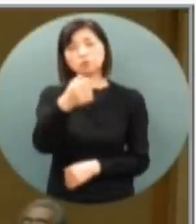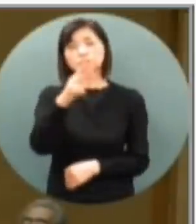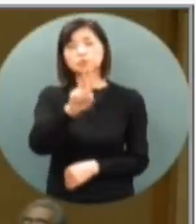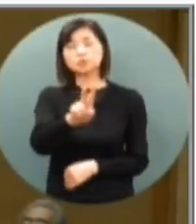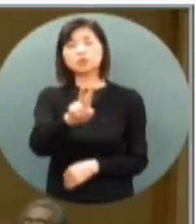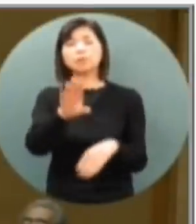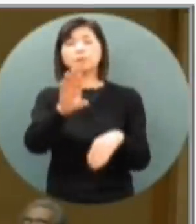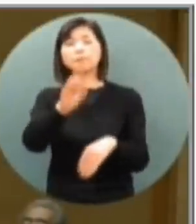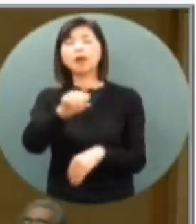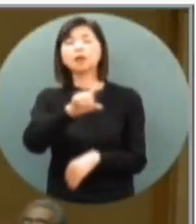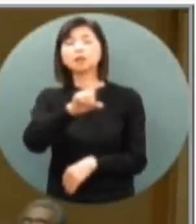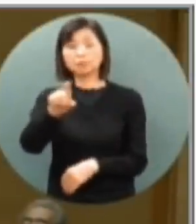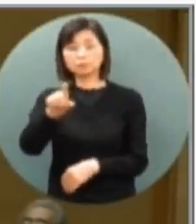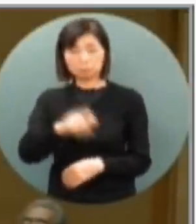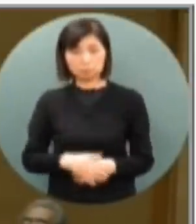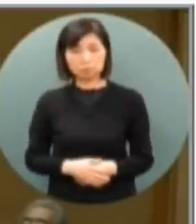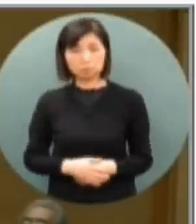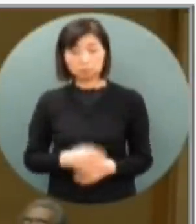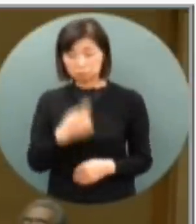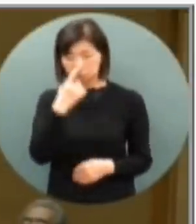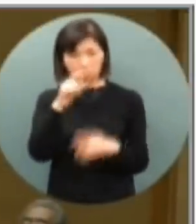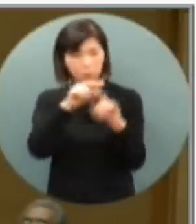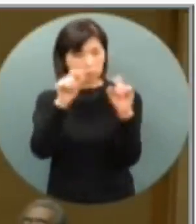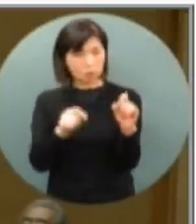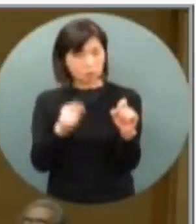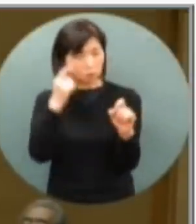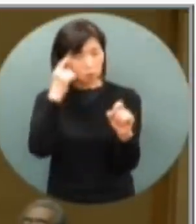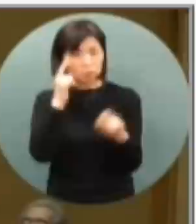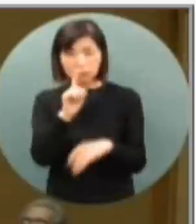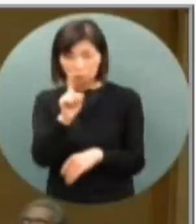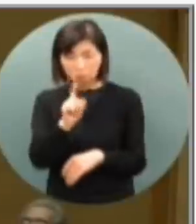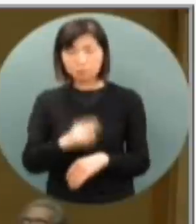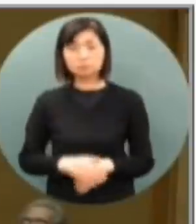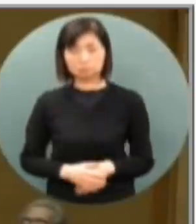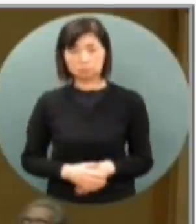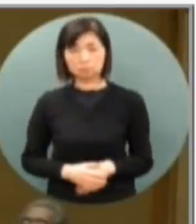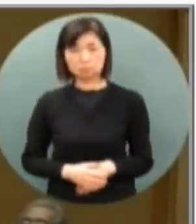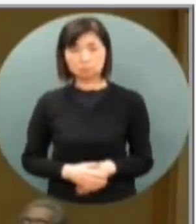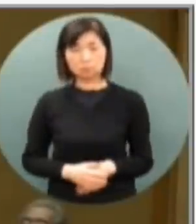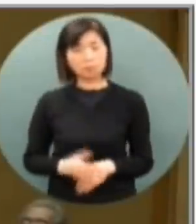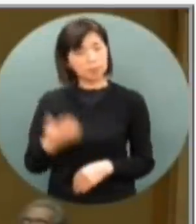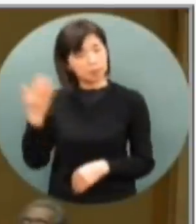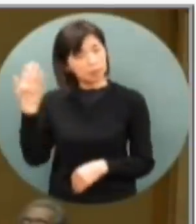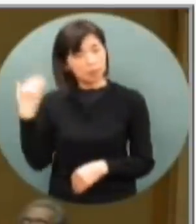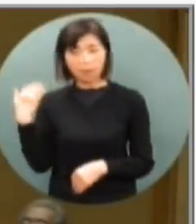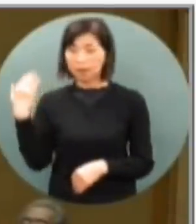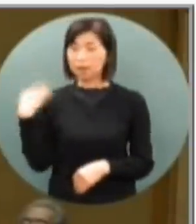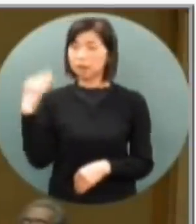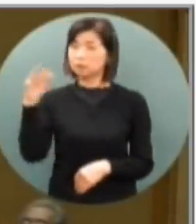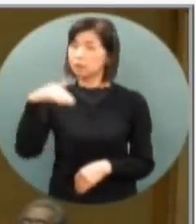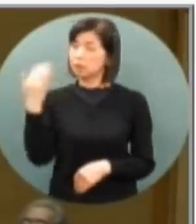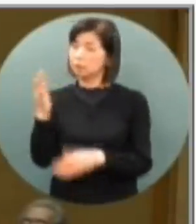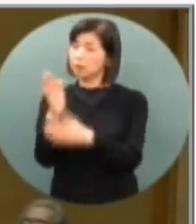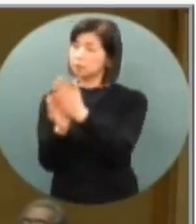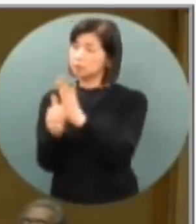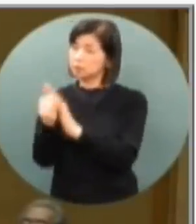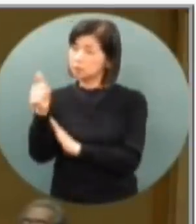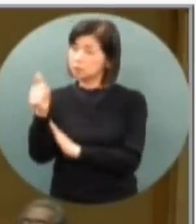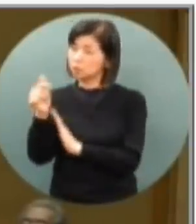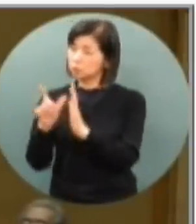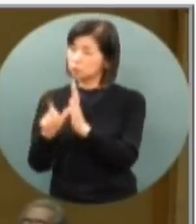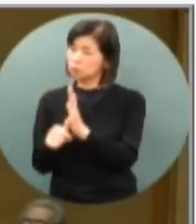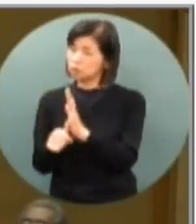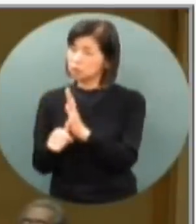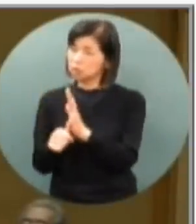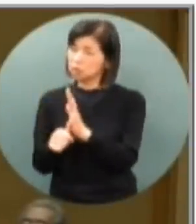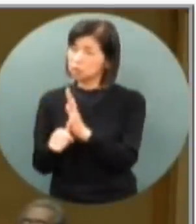で、私が問題意識を持ったのは、これは、片山知事の時だったでしょうか、そこから始まったかどうか